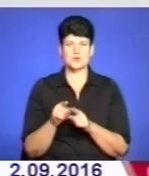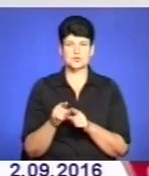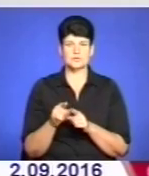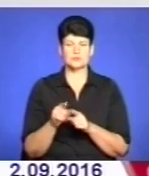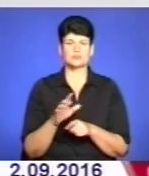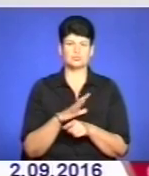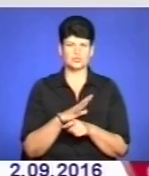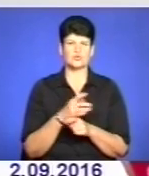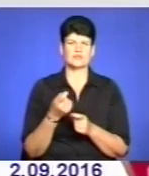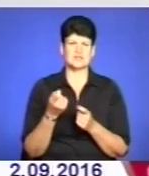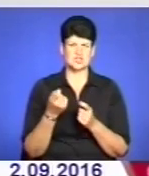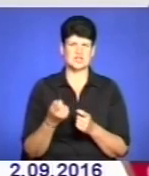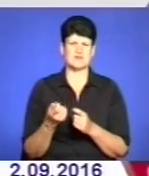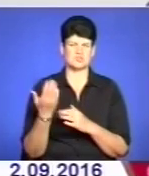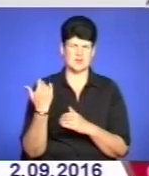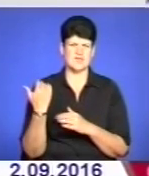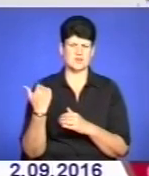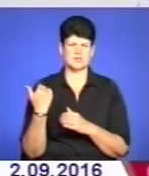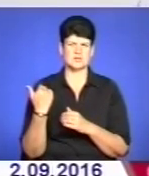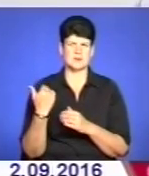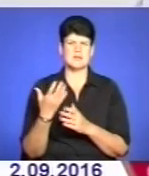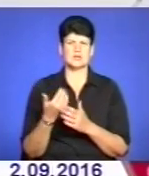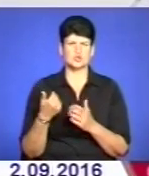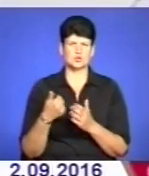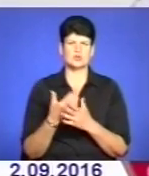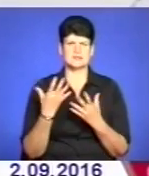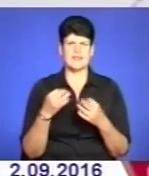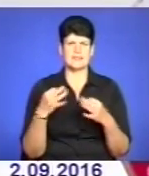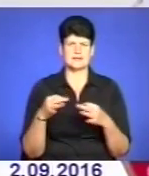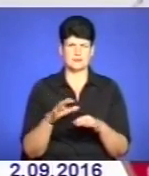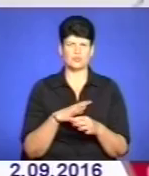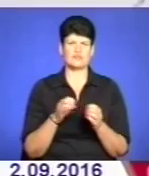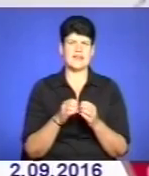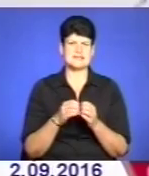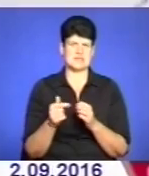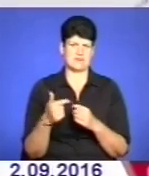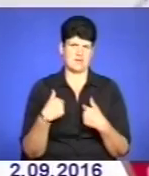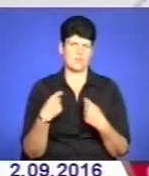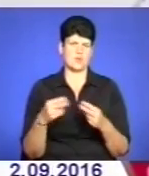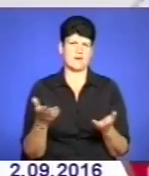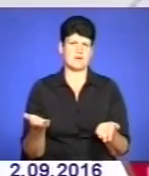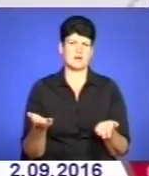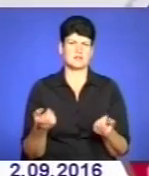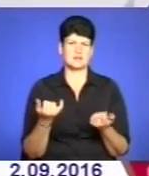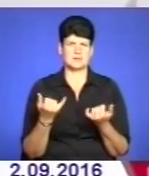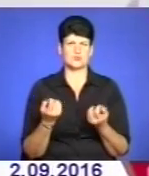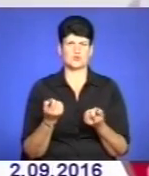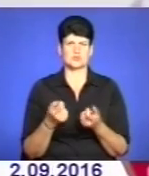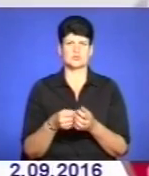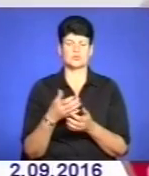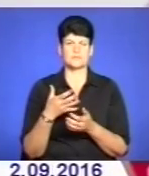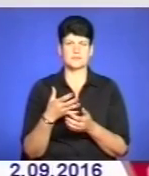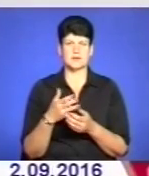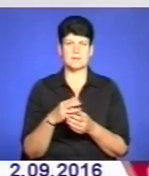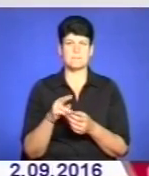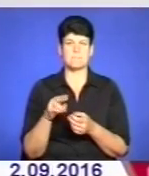був дешевше перед Тернопільським, перед День Незалежності, то був по 10 гривень, я продавала, вже трошки дорожчі. Перці так,